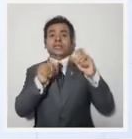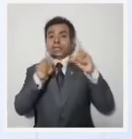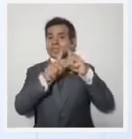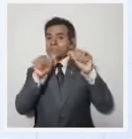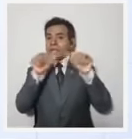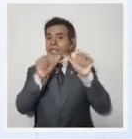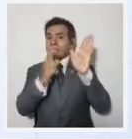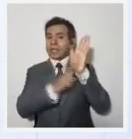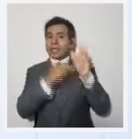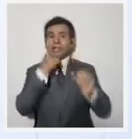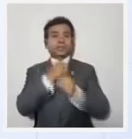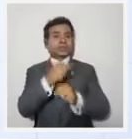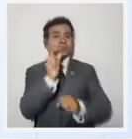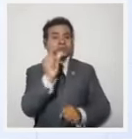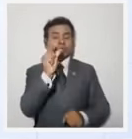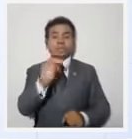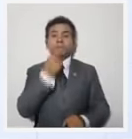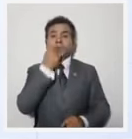এই সময়ে আমাদের